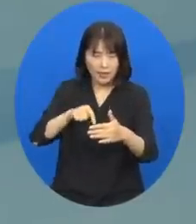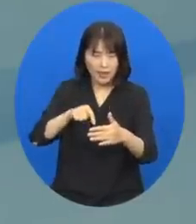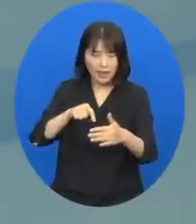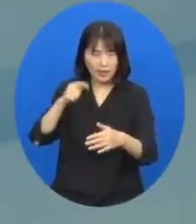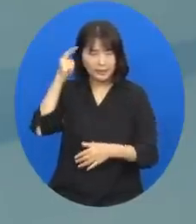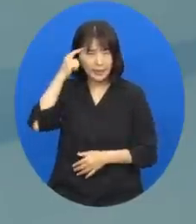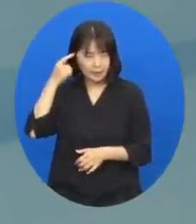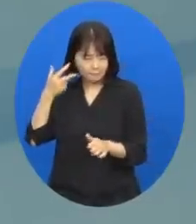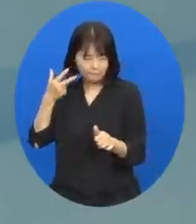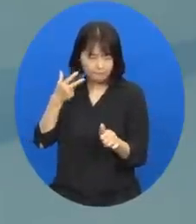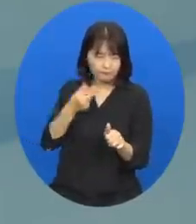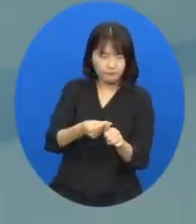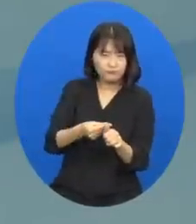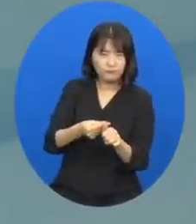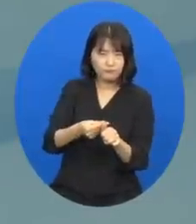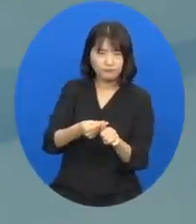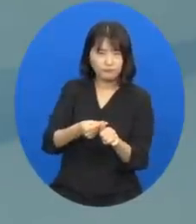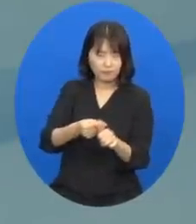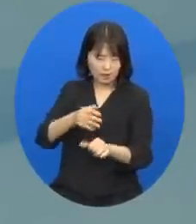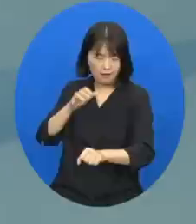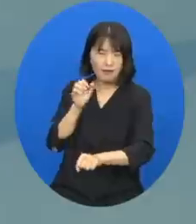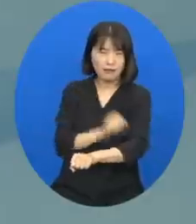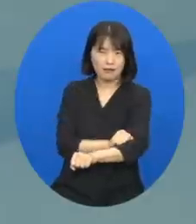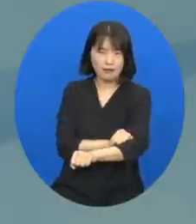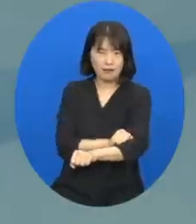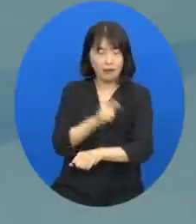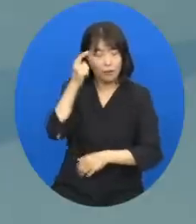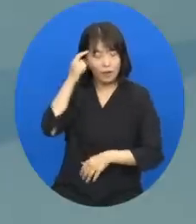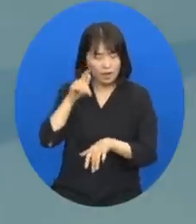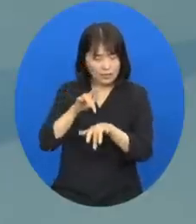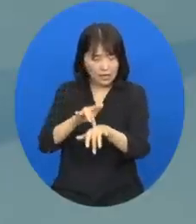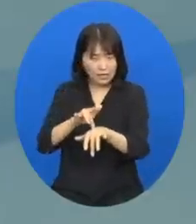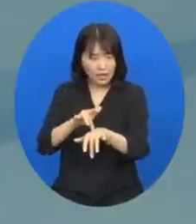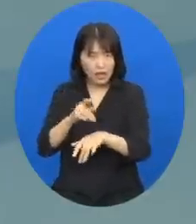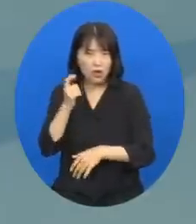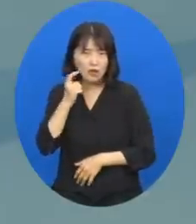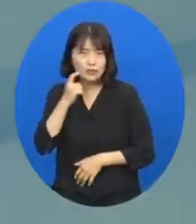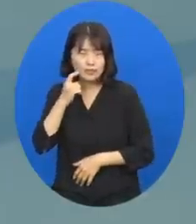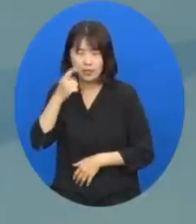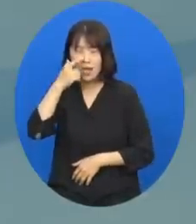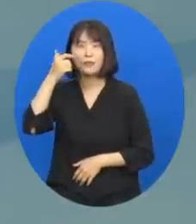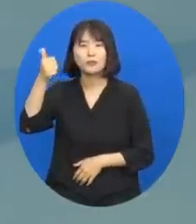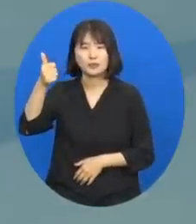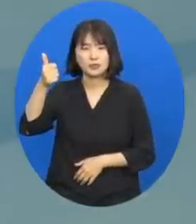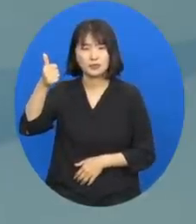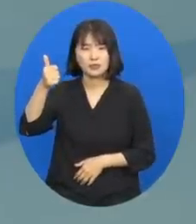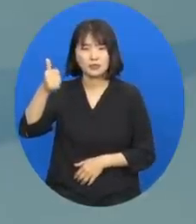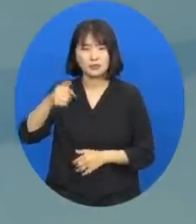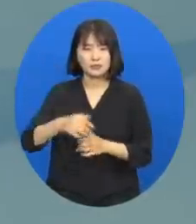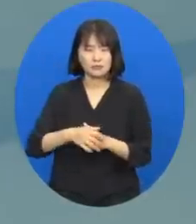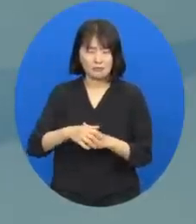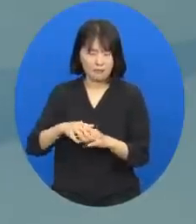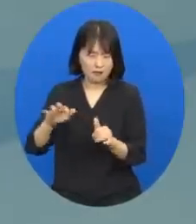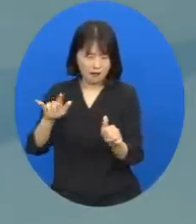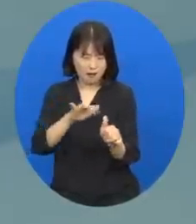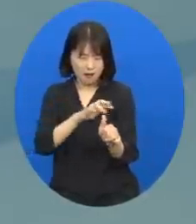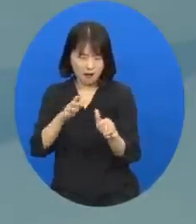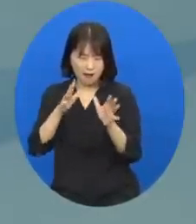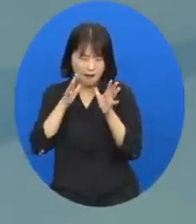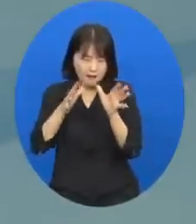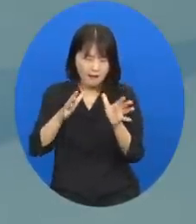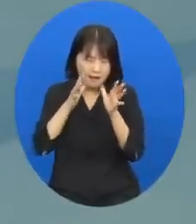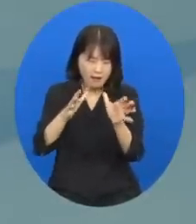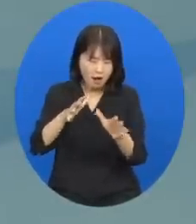사탄은 누구 라구요 거짓에 앞 이잖아요 거짓에 앞 이니까 얼마나 속임수와 거주 3